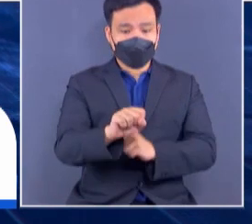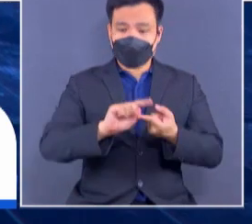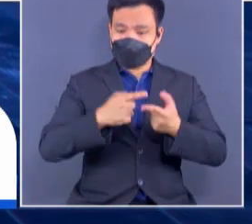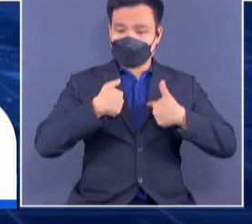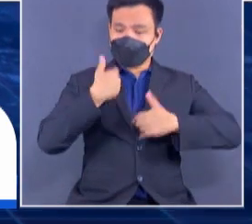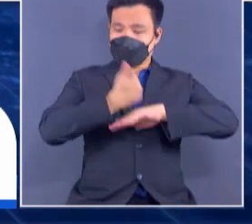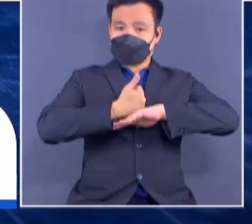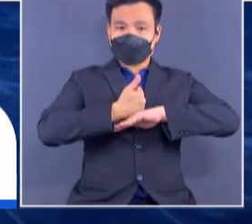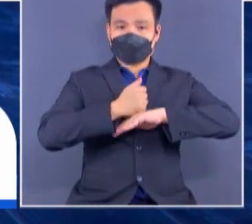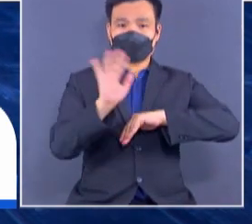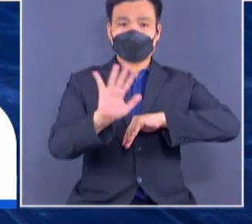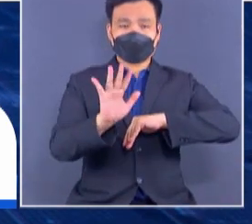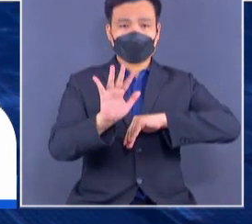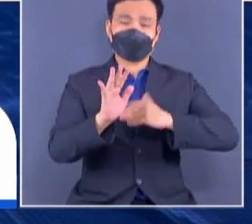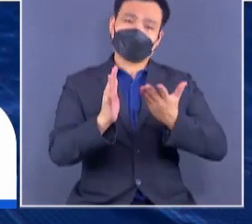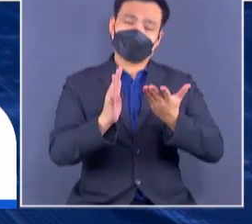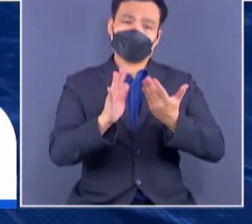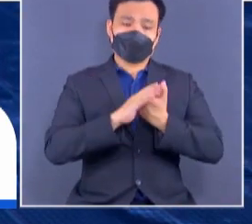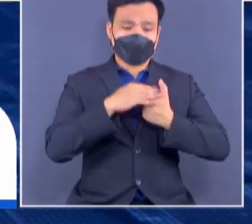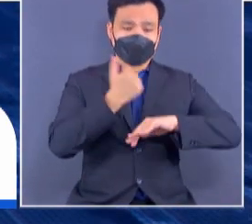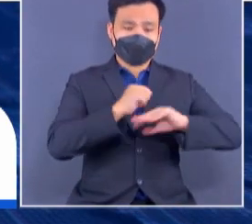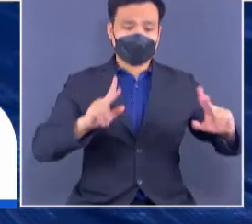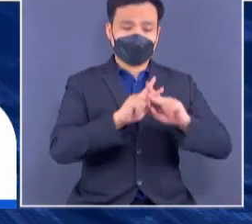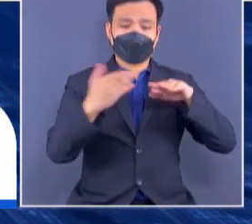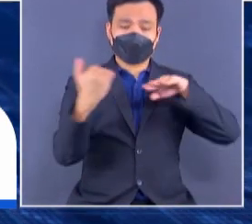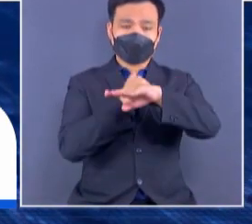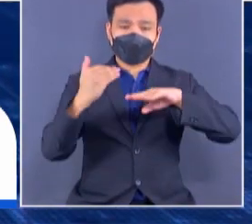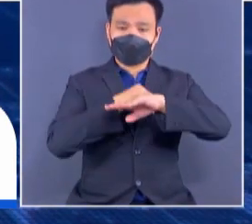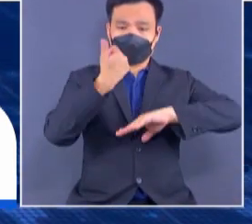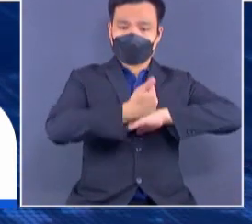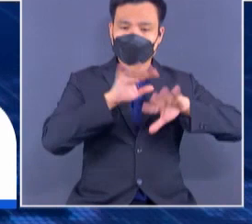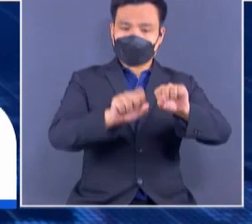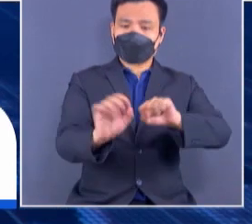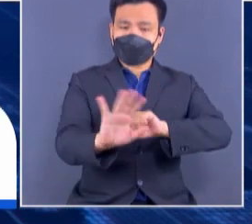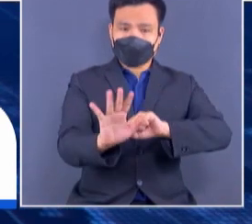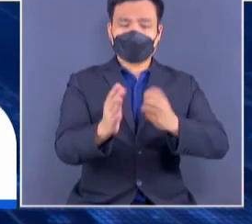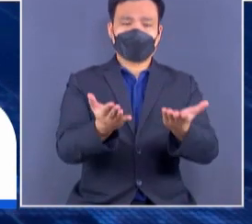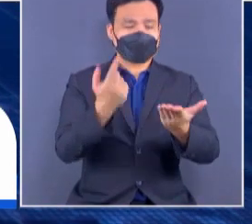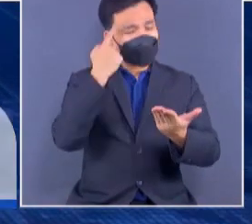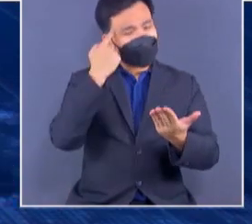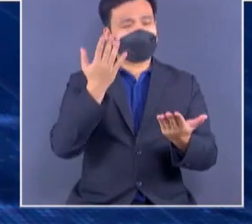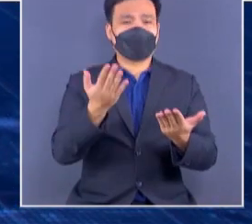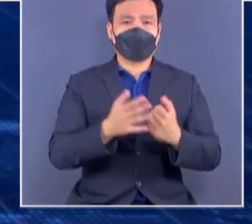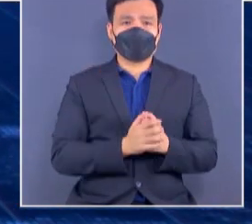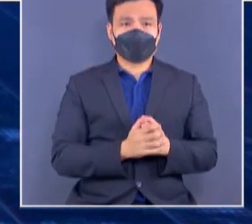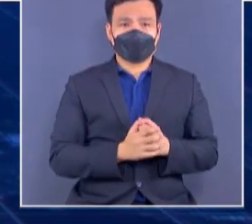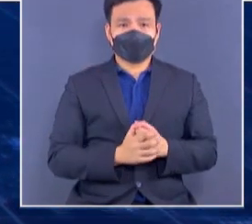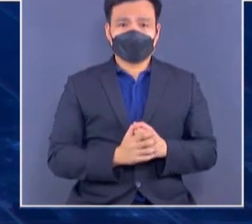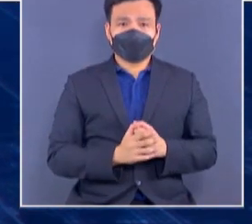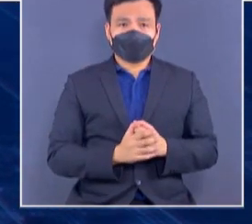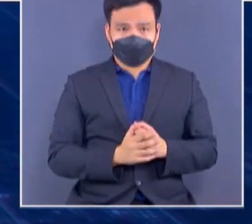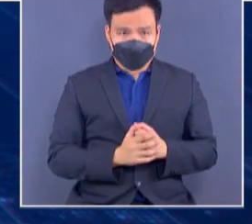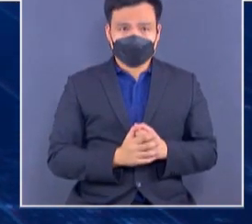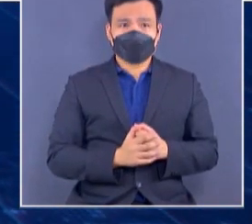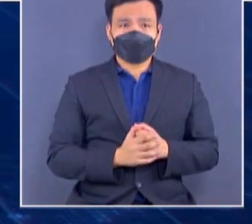าคมจะต้องออกกฎระเบียบอย่างนี้หรอเปรียบเทียบกันเหรอ รัฐมนตรีคมนาคมจะมาออกกฎระเบียบอะไรเพิ่มเติมก็ต้องไปจับสิตำรวจมีหน้าที่